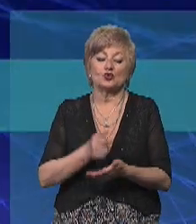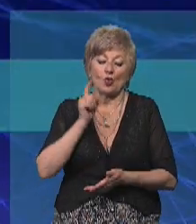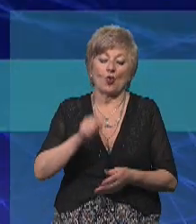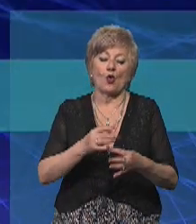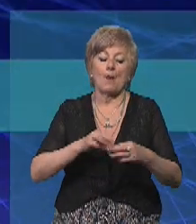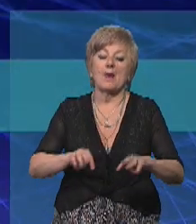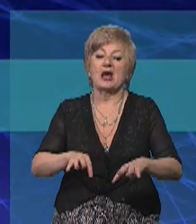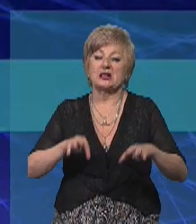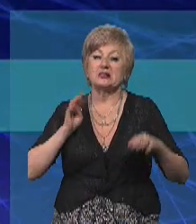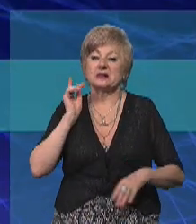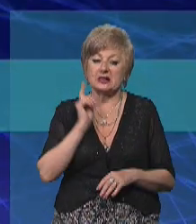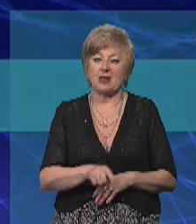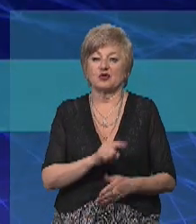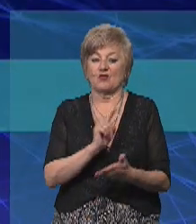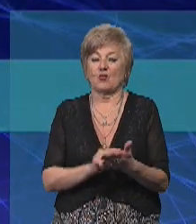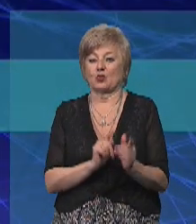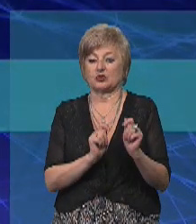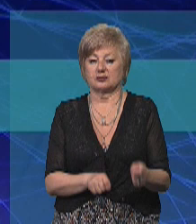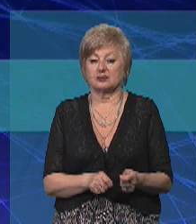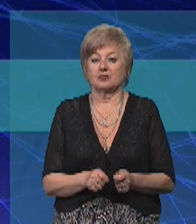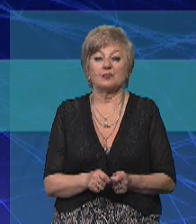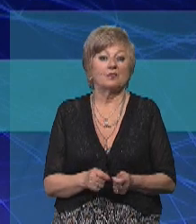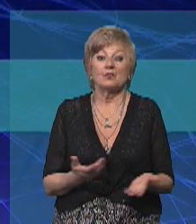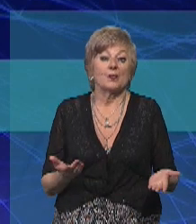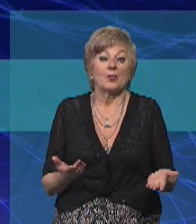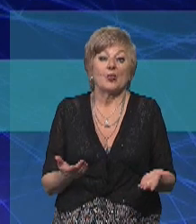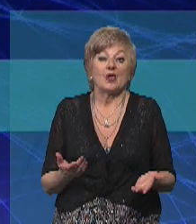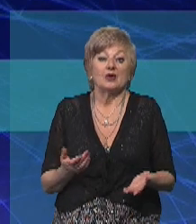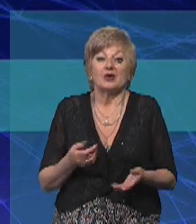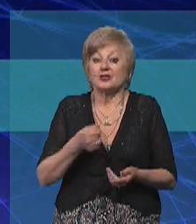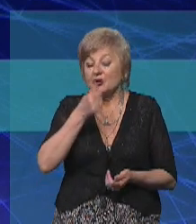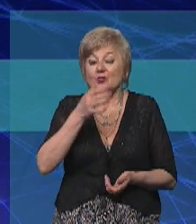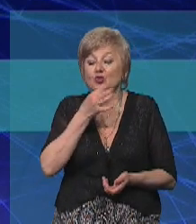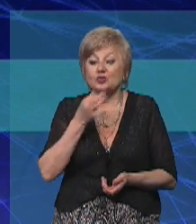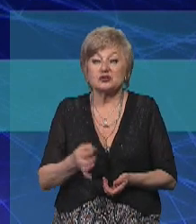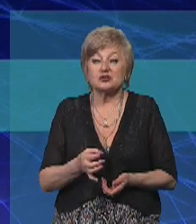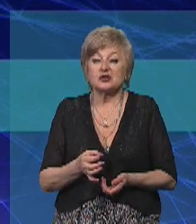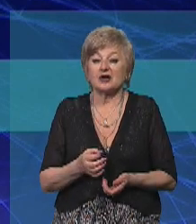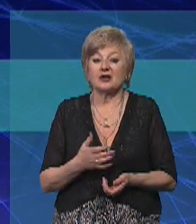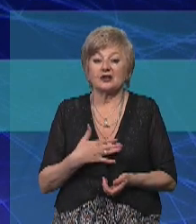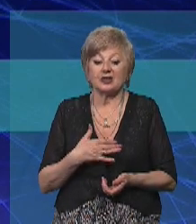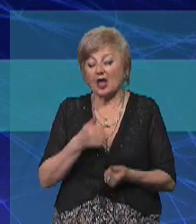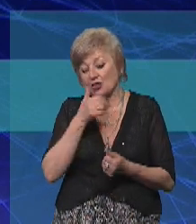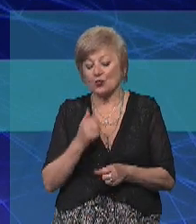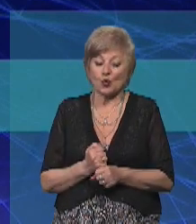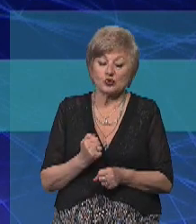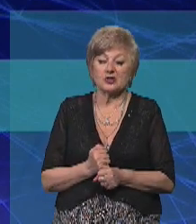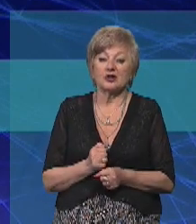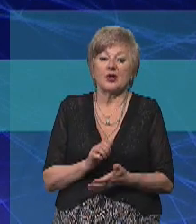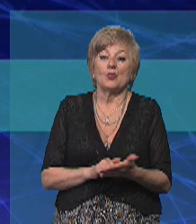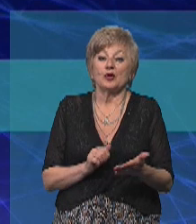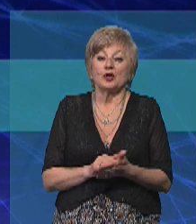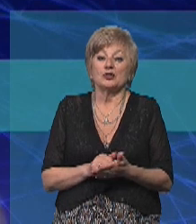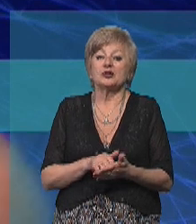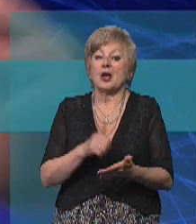там навіть він, ну, ні на кого пальцем не ткне. І не скаже там, а я не зможу це зробити, тому там